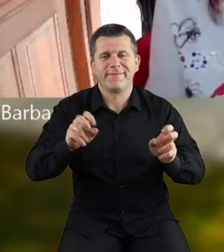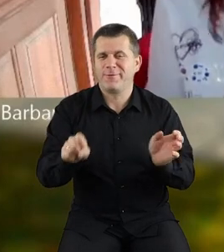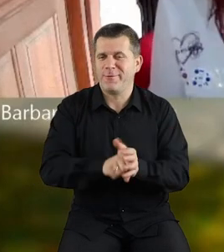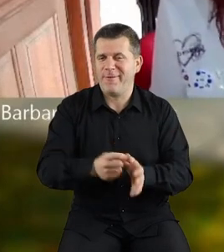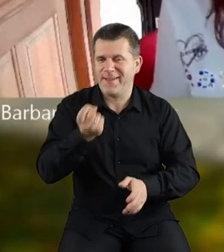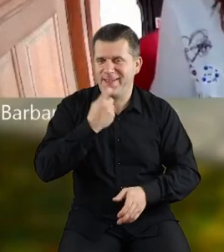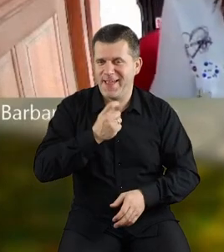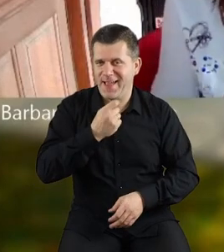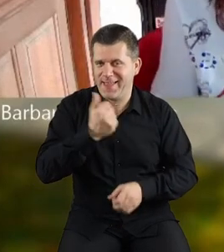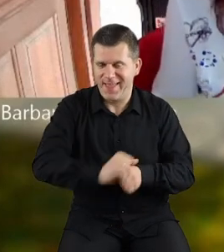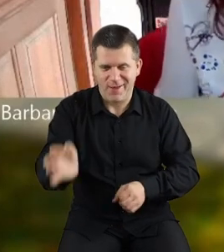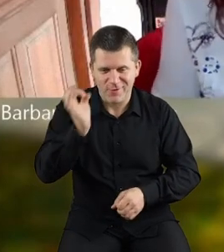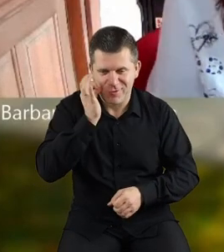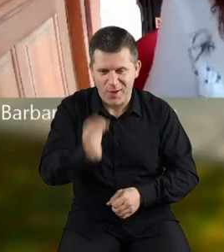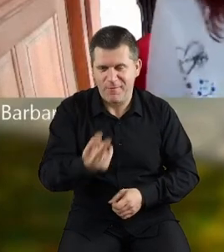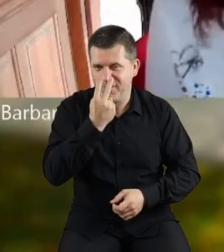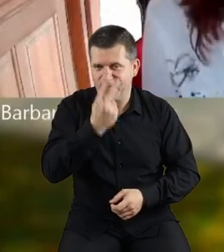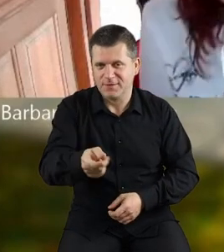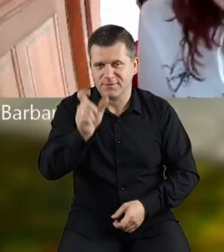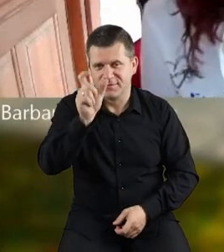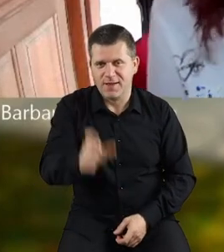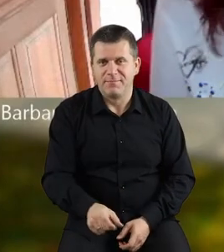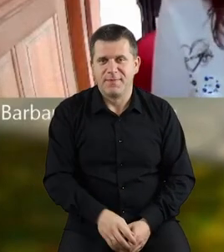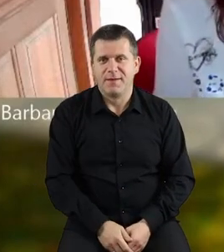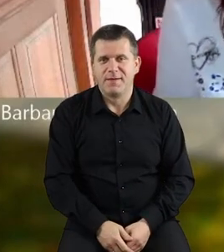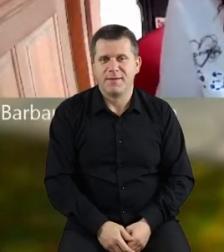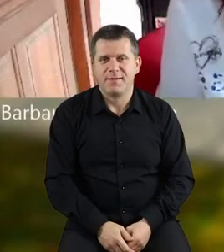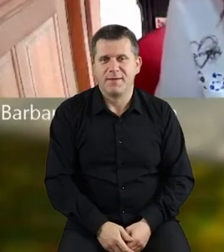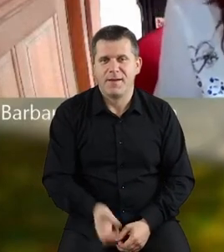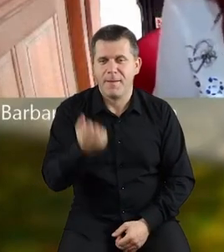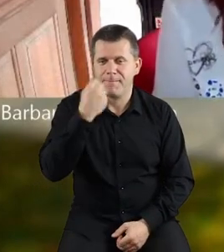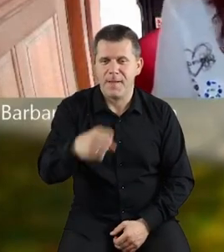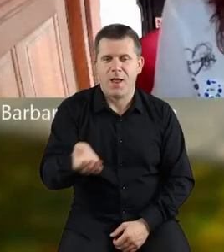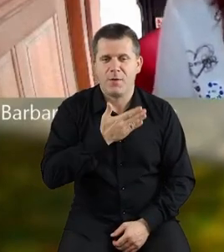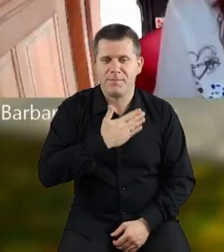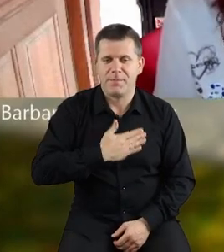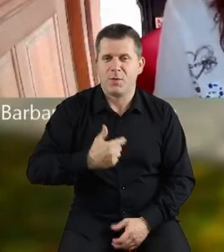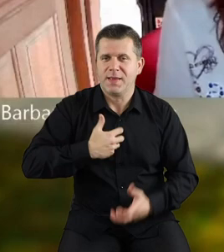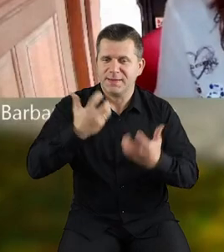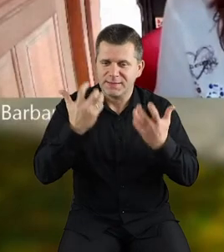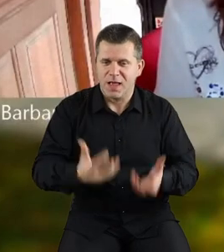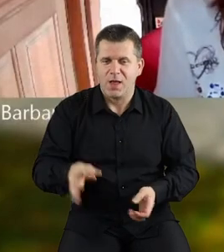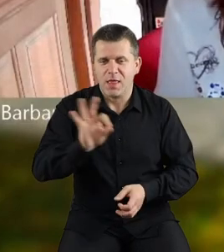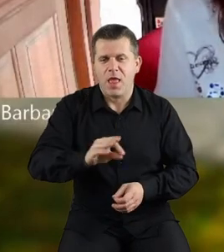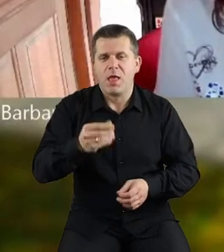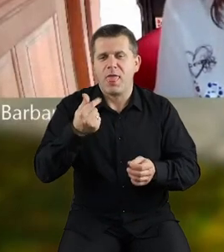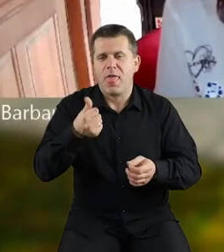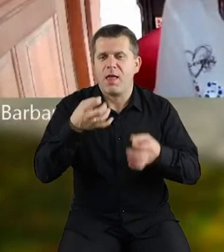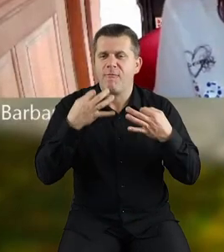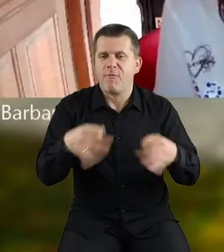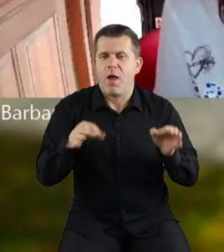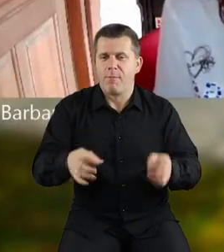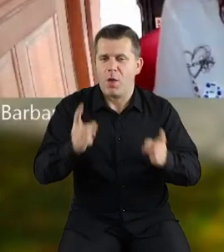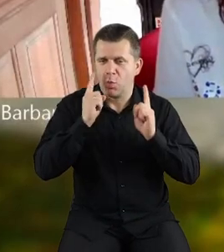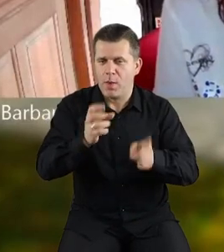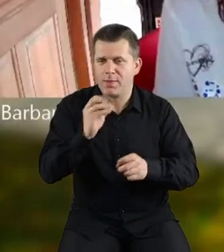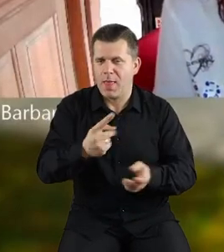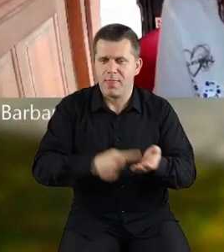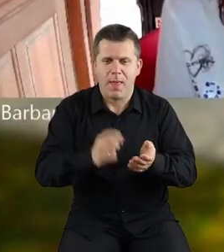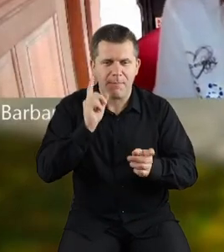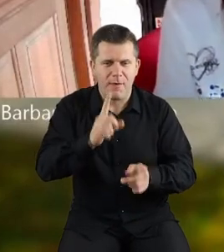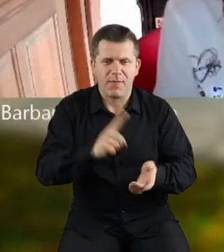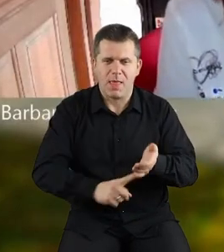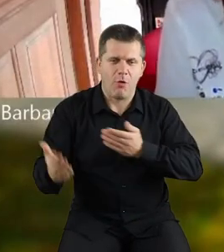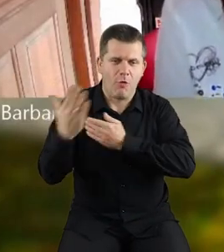i dobrze jest się widzieć z tobą. Bardzo, bardzo mi miło. Ja chciałam taką jeszcze luźną uwagę, no